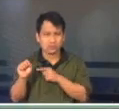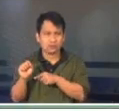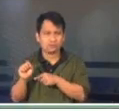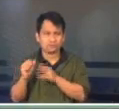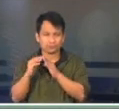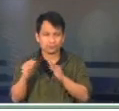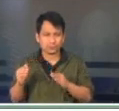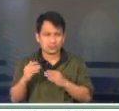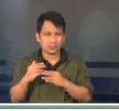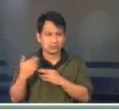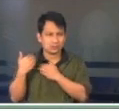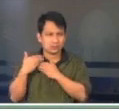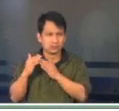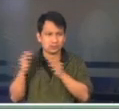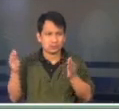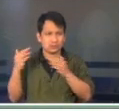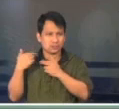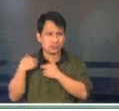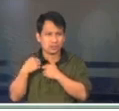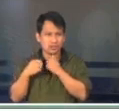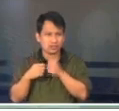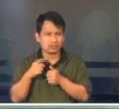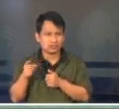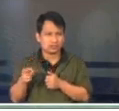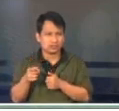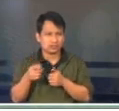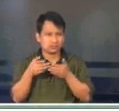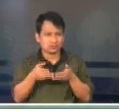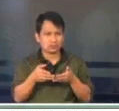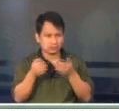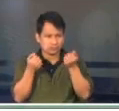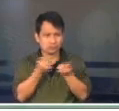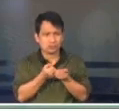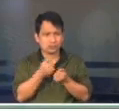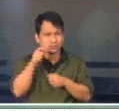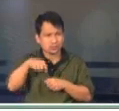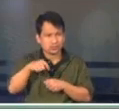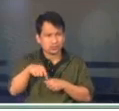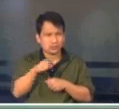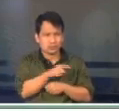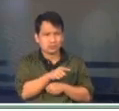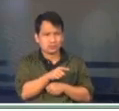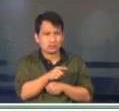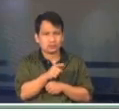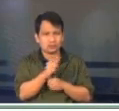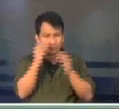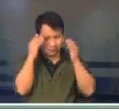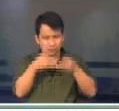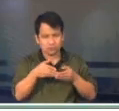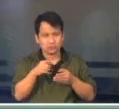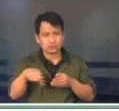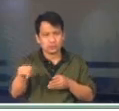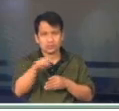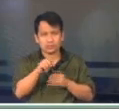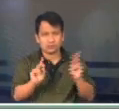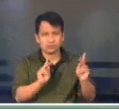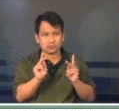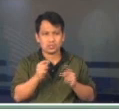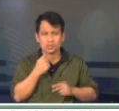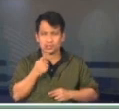mas malaking responsibilidad niya ang pagtugon sa pangangailangan ng kanyang constituents. Tiniyak din ni